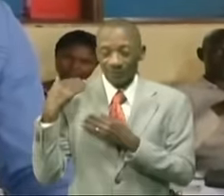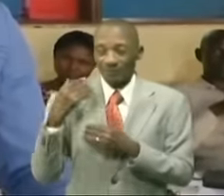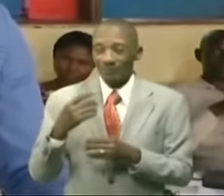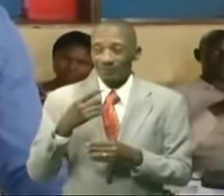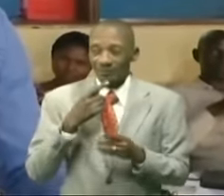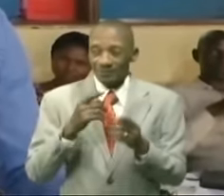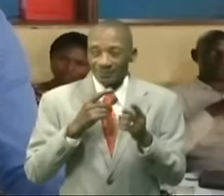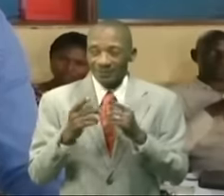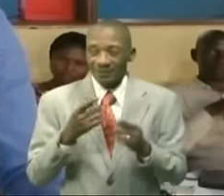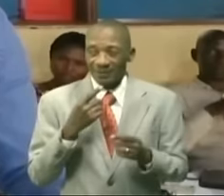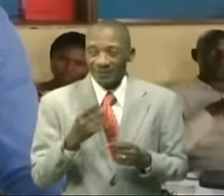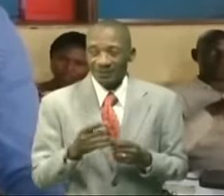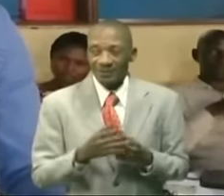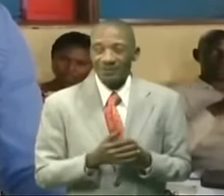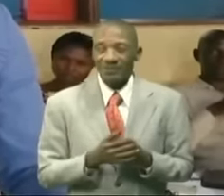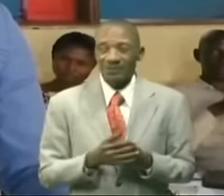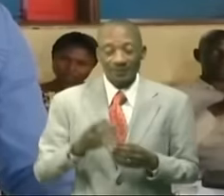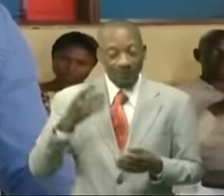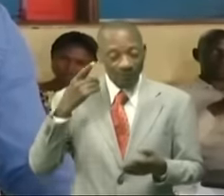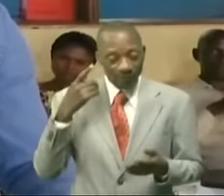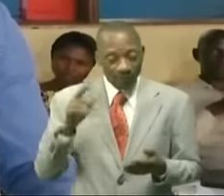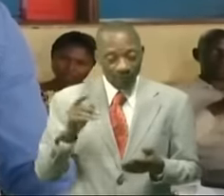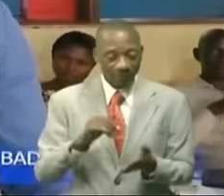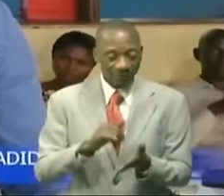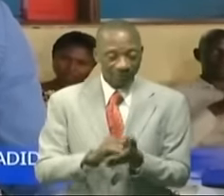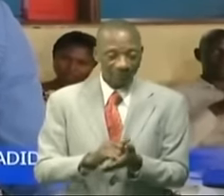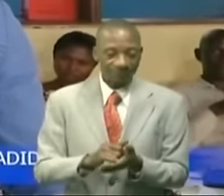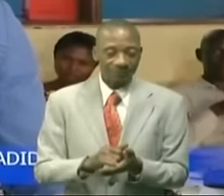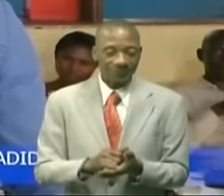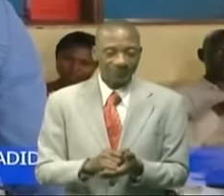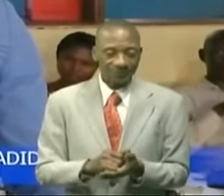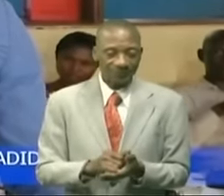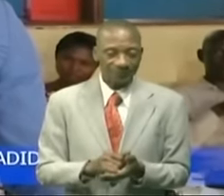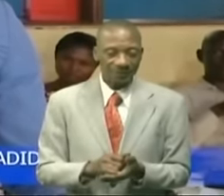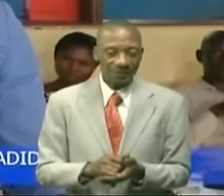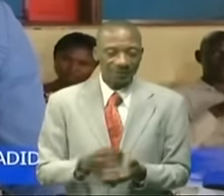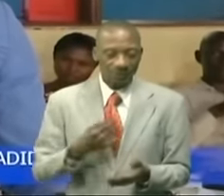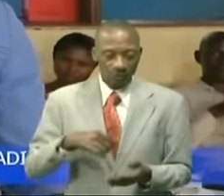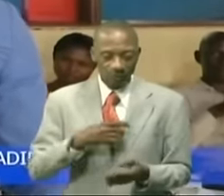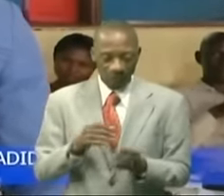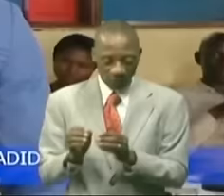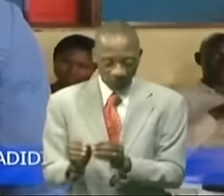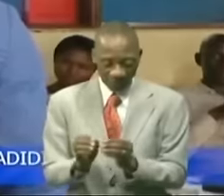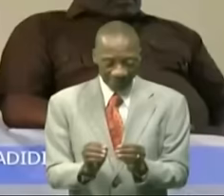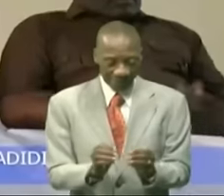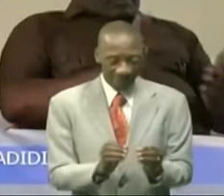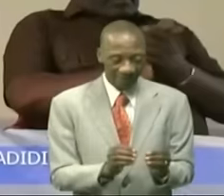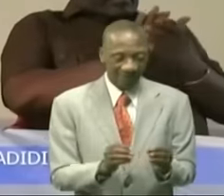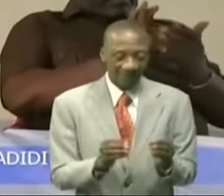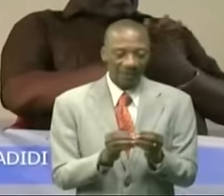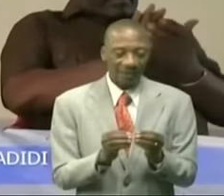formation soit régulièrement organisé dans notre champ administratif et très vaste.